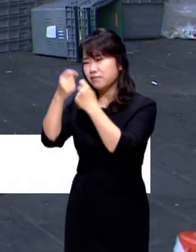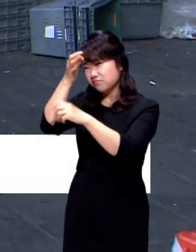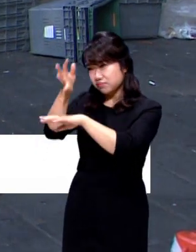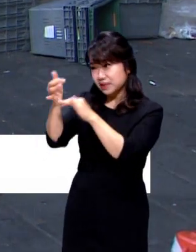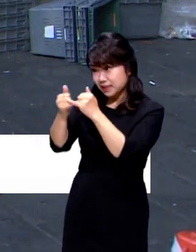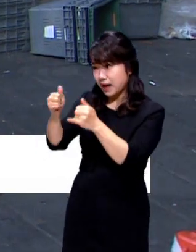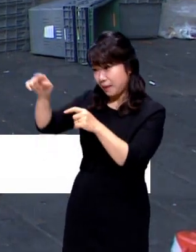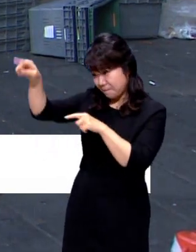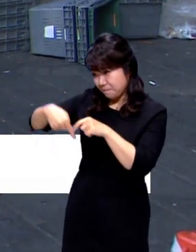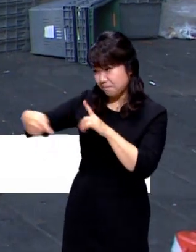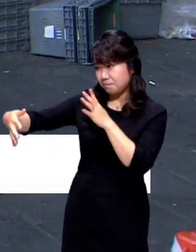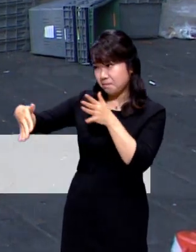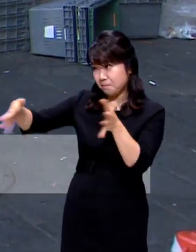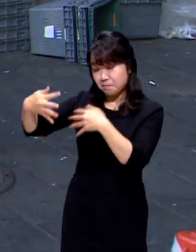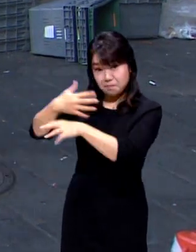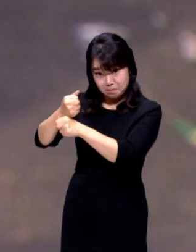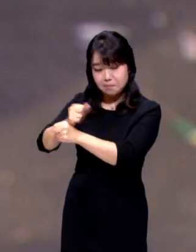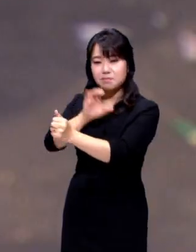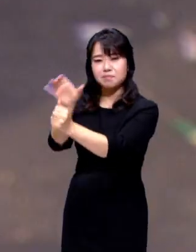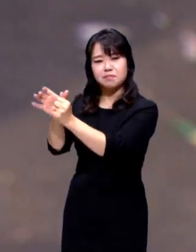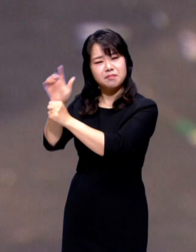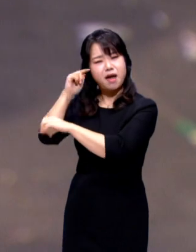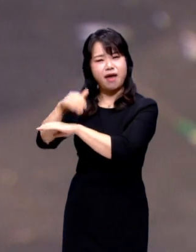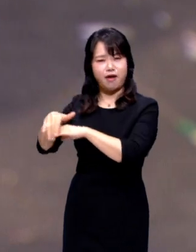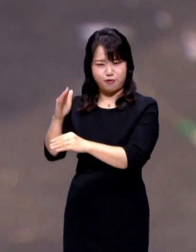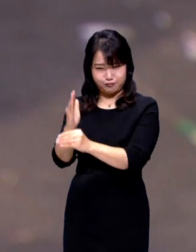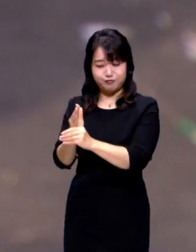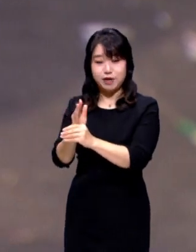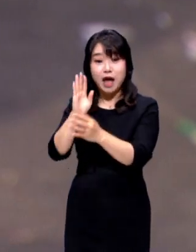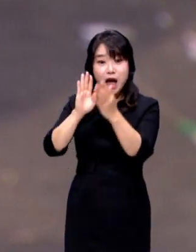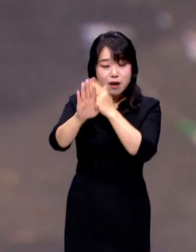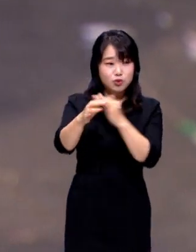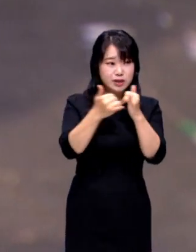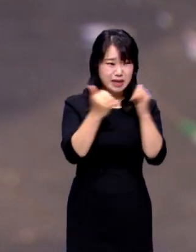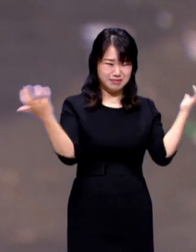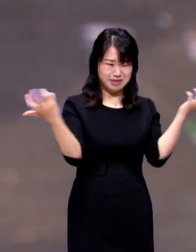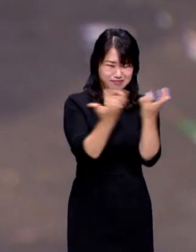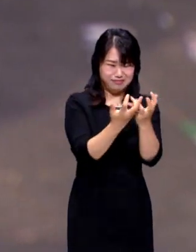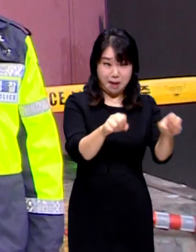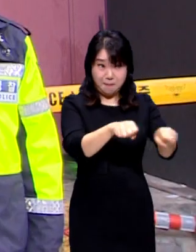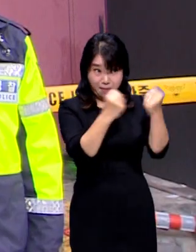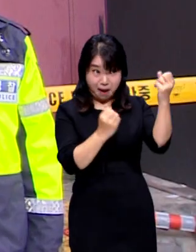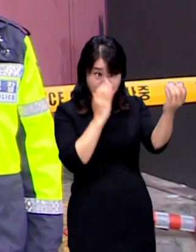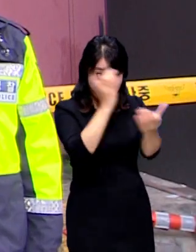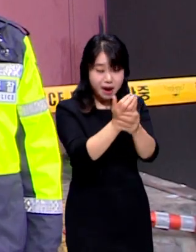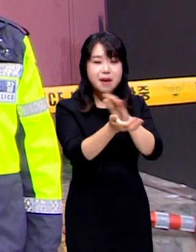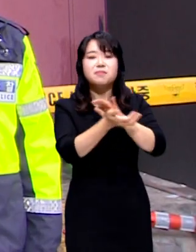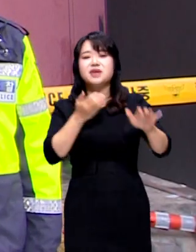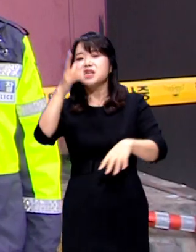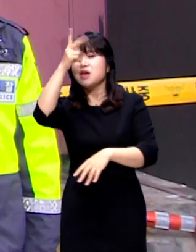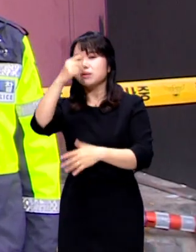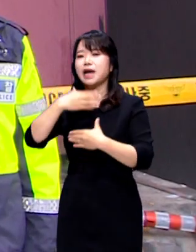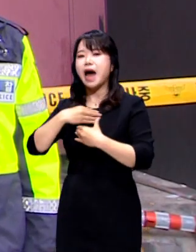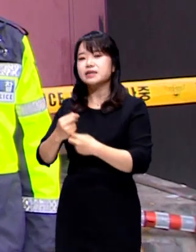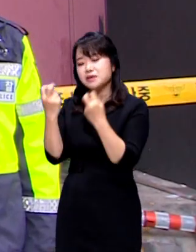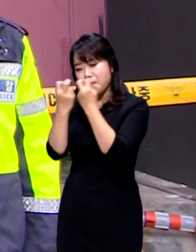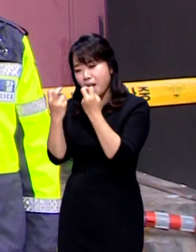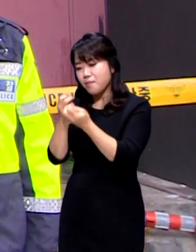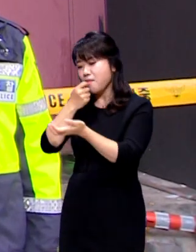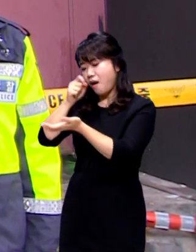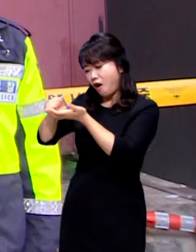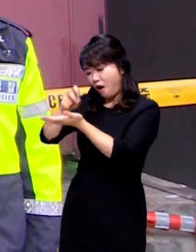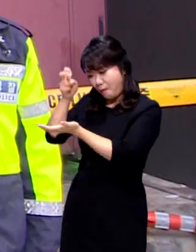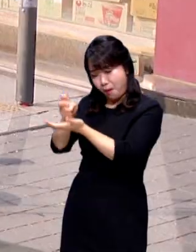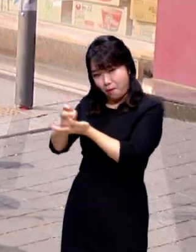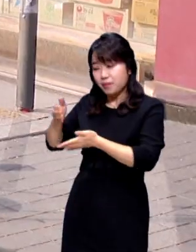위촉해 협업한다는 계획입니다. 이를 통해 다중운집 재난에 대한 경찰 안전관리 매뉴얼을 새롭게 마련하고